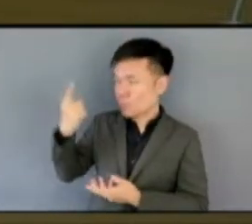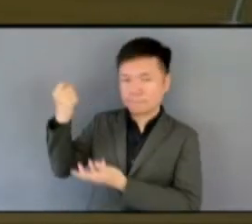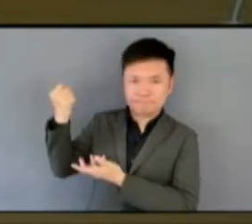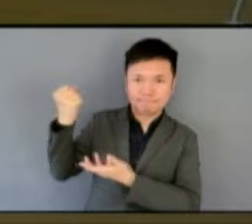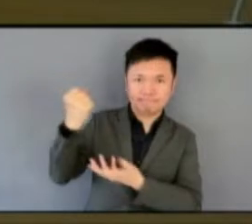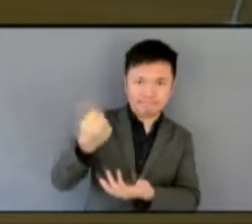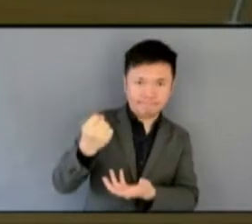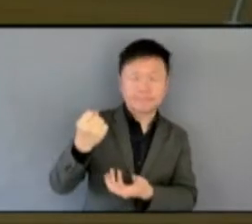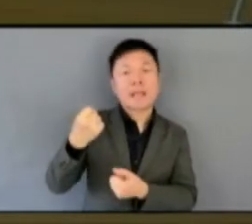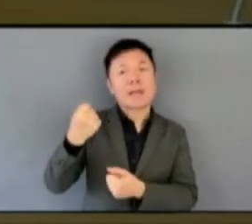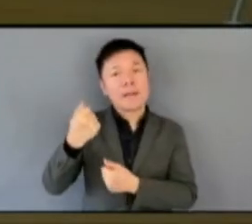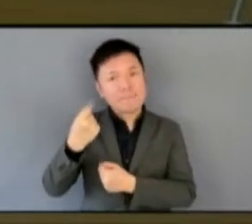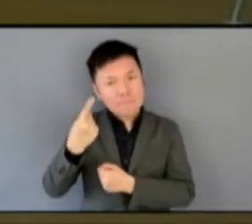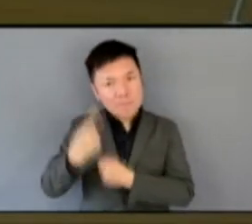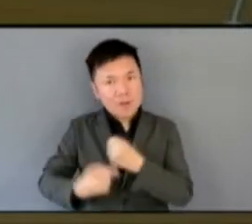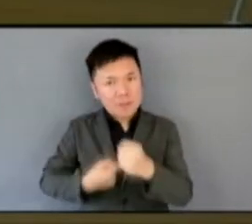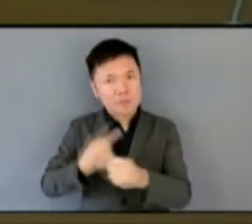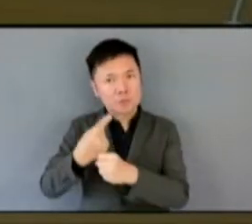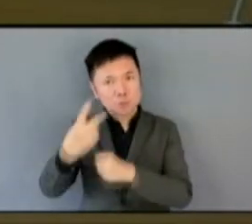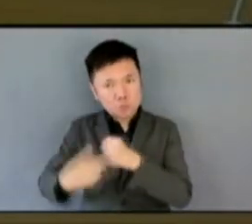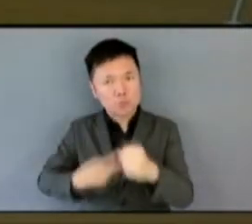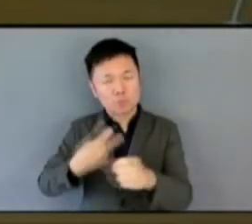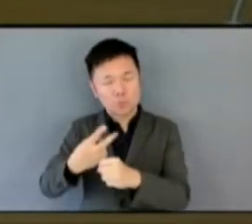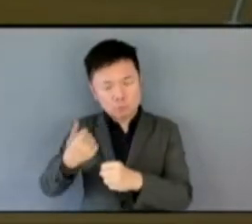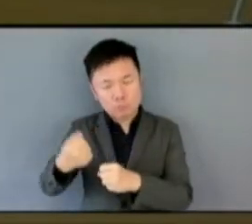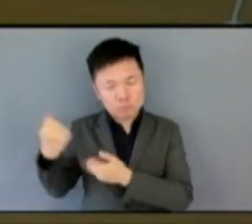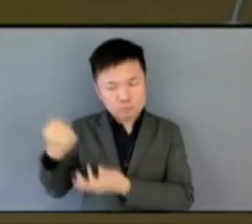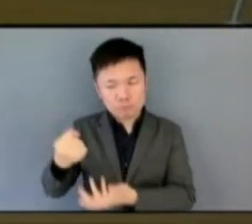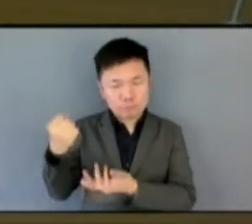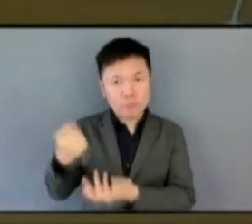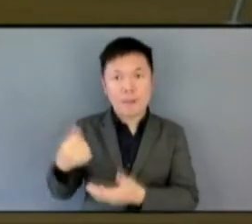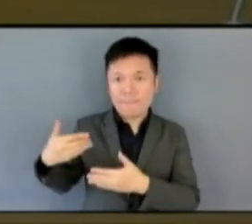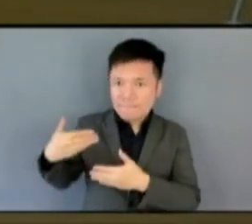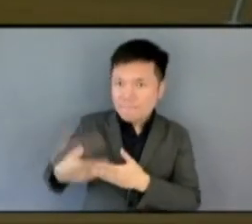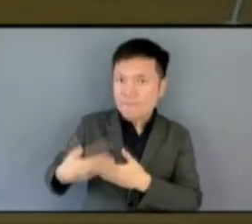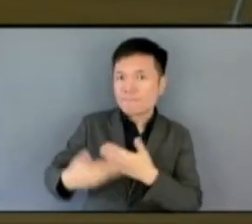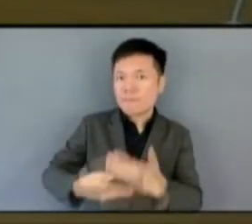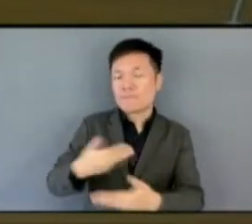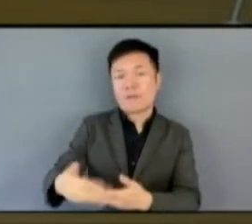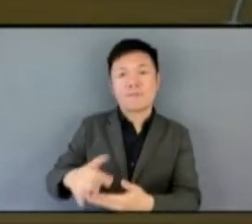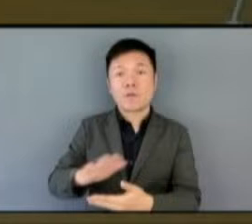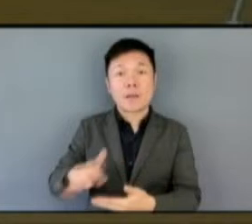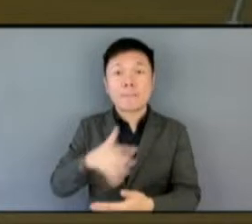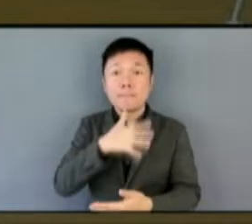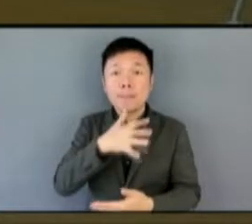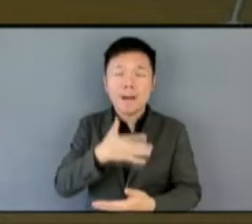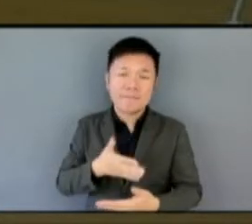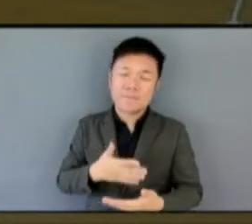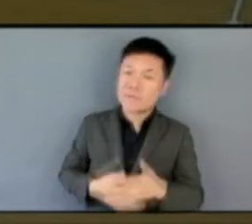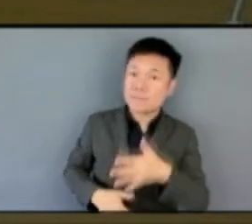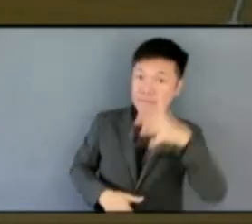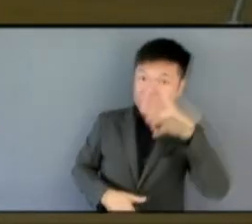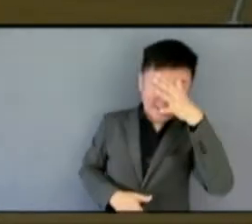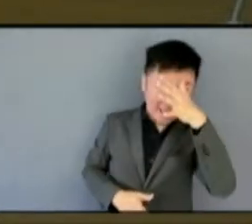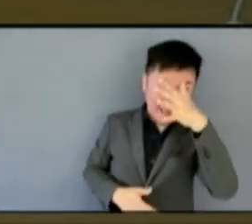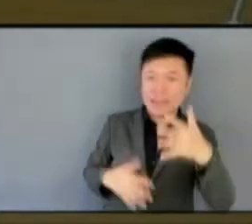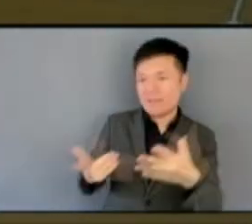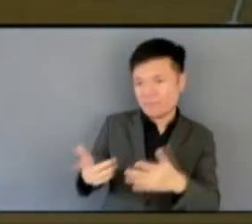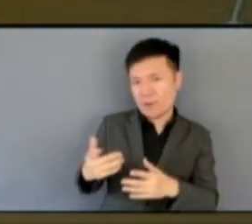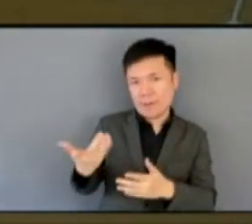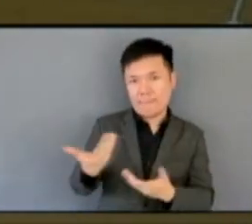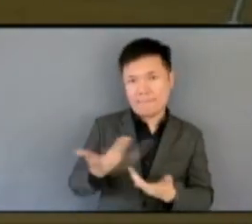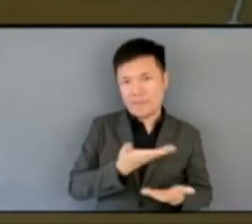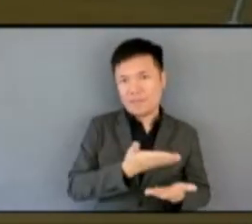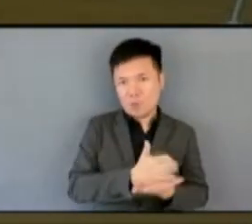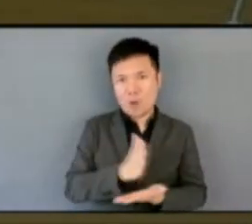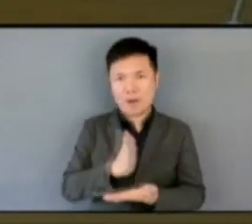связи с материнством, отцовством и воспитанием детей, повышении доступности и качества медицинских